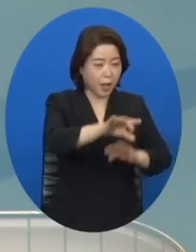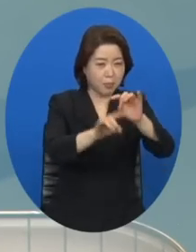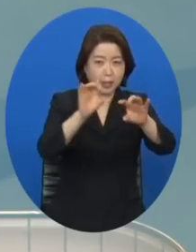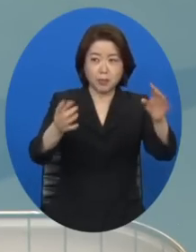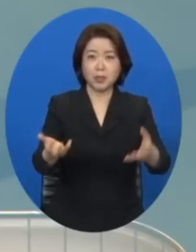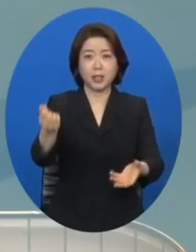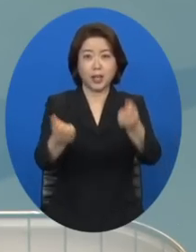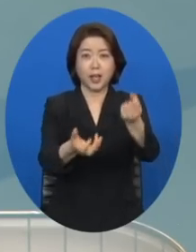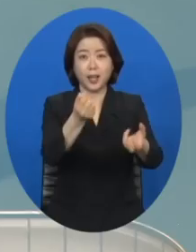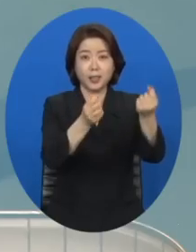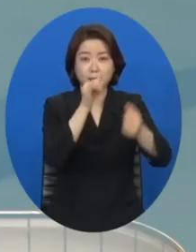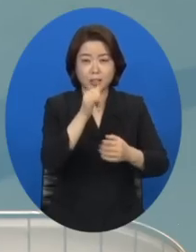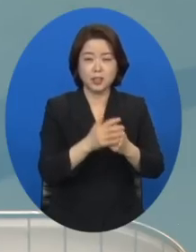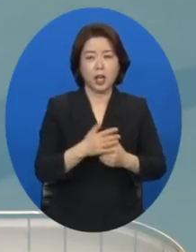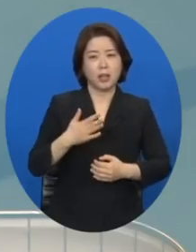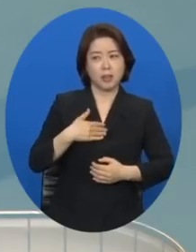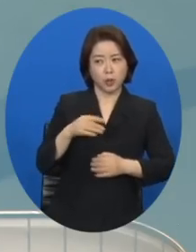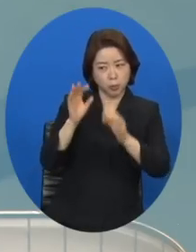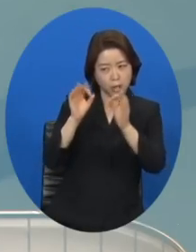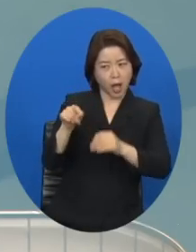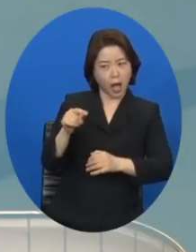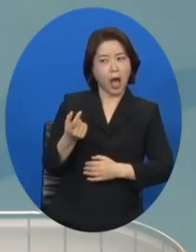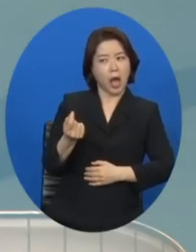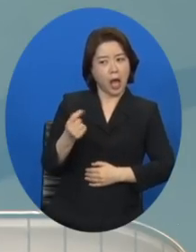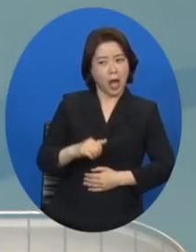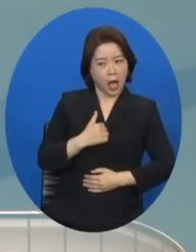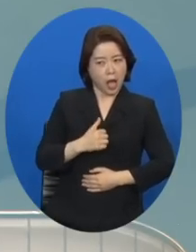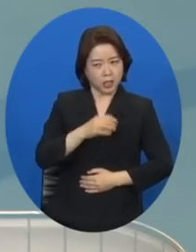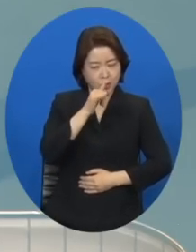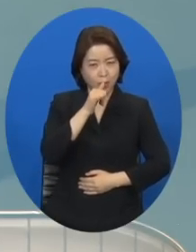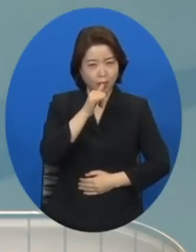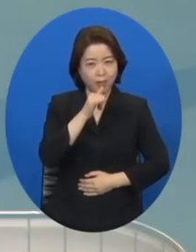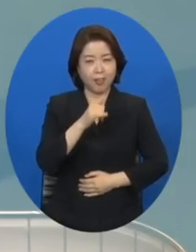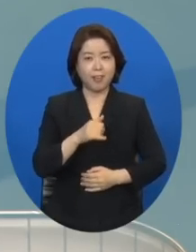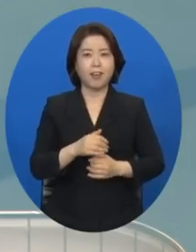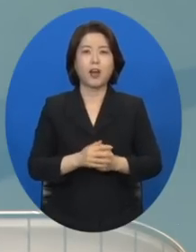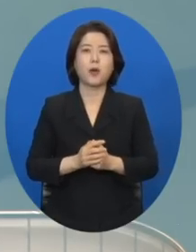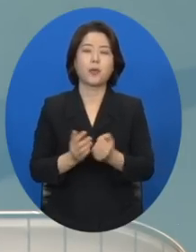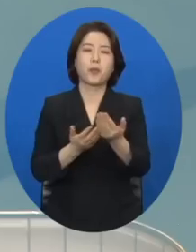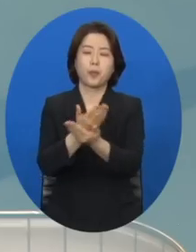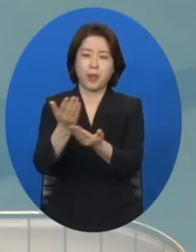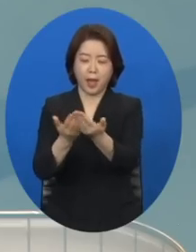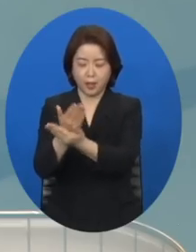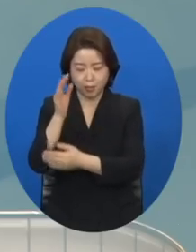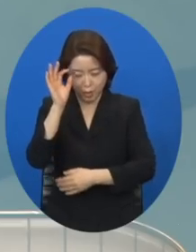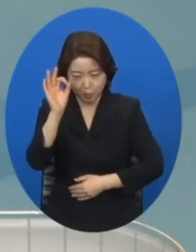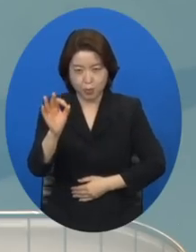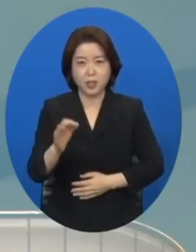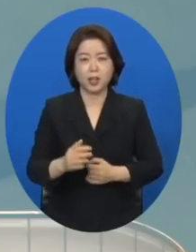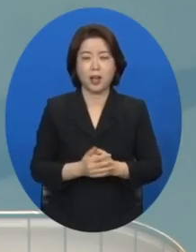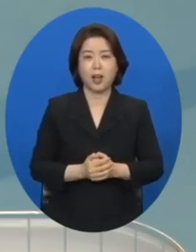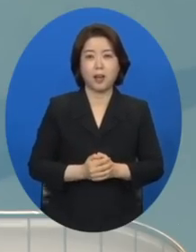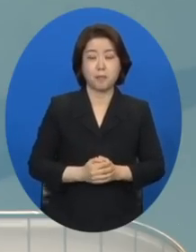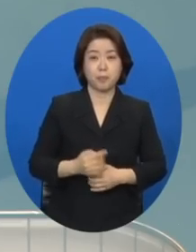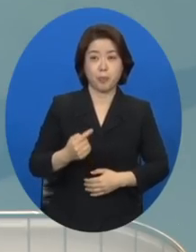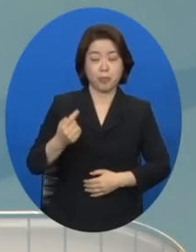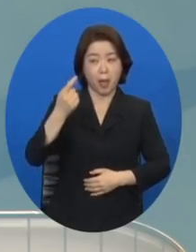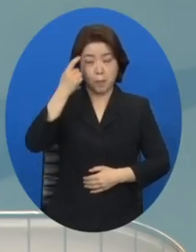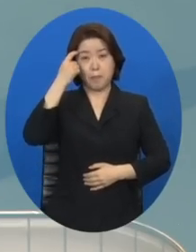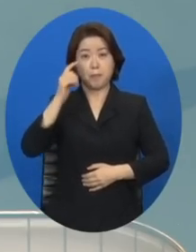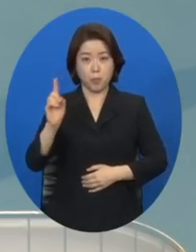않습니까 그래서 저도 저도 그런 부분이 있습니다 서로 이제 그런 말씀을 가지고 나누다가 보니까 알게 된 것이 뭐냐면